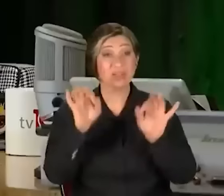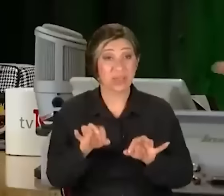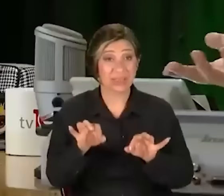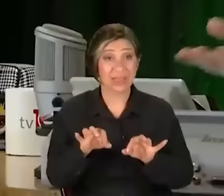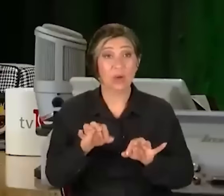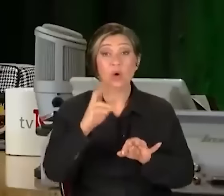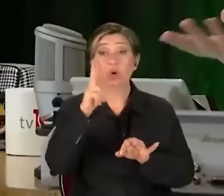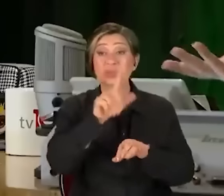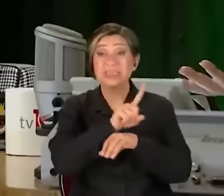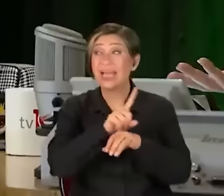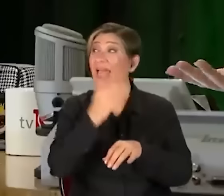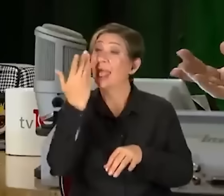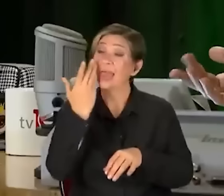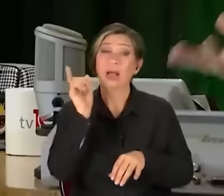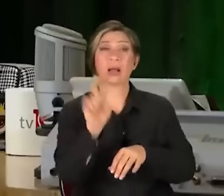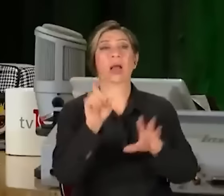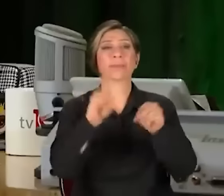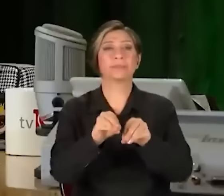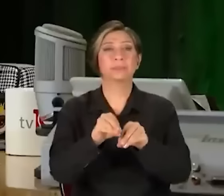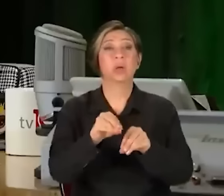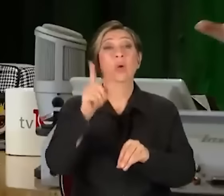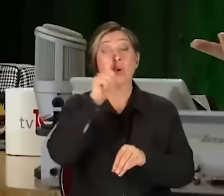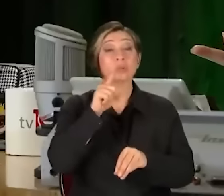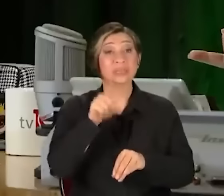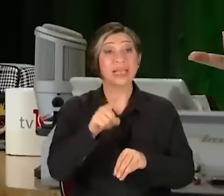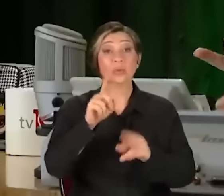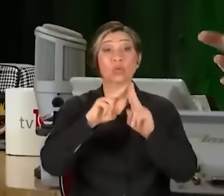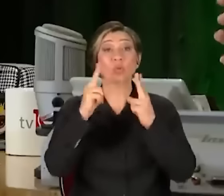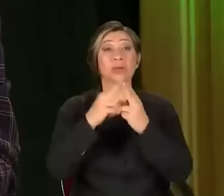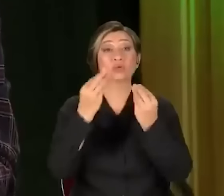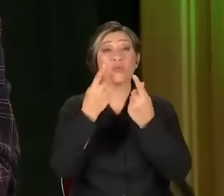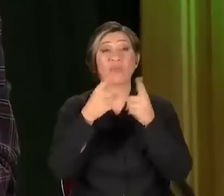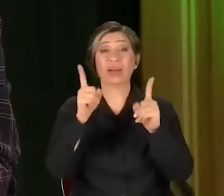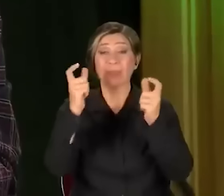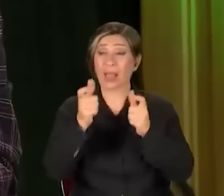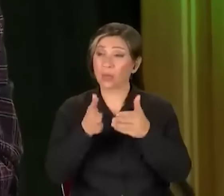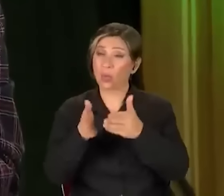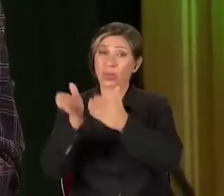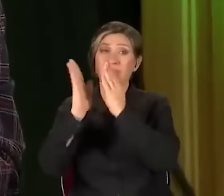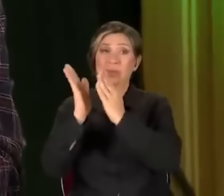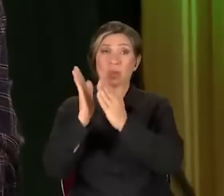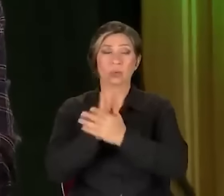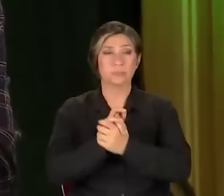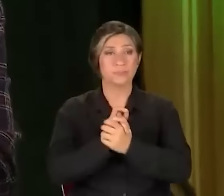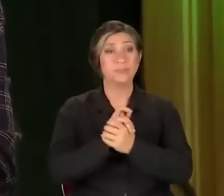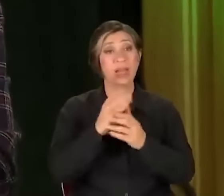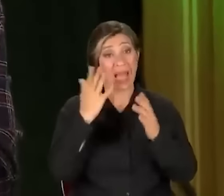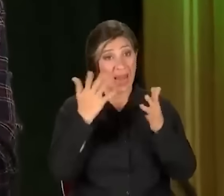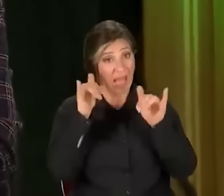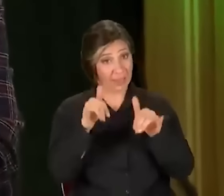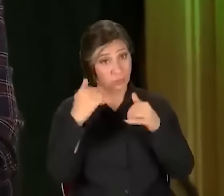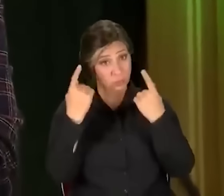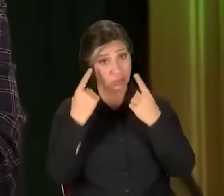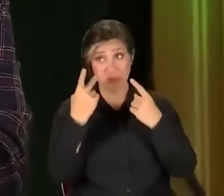başlandı. 3 saniye izleyip kapatıyor insanlar. O nedenle dünya çok farklı bir yere doğru gidiyor. Hala hemfikir